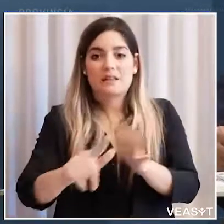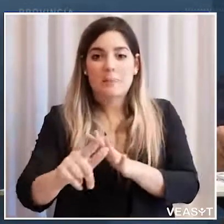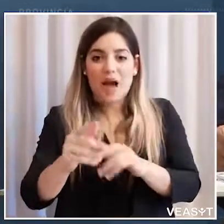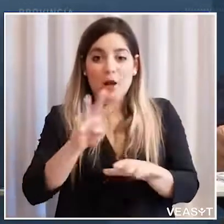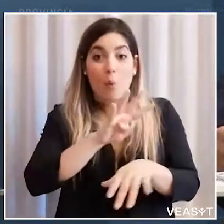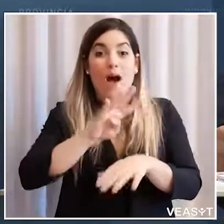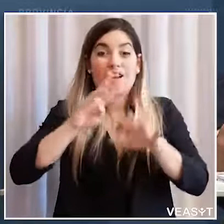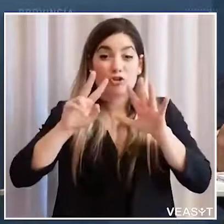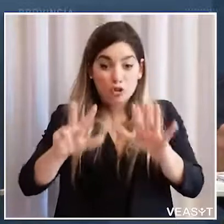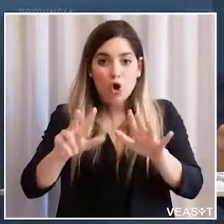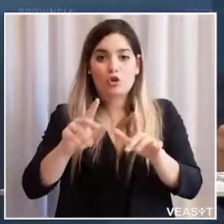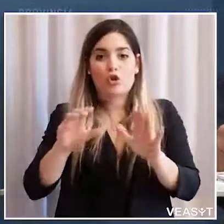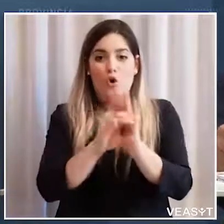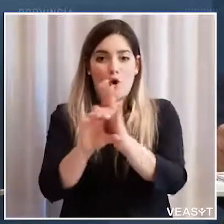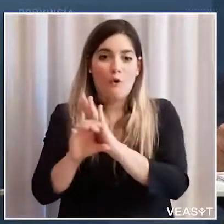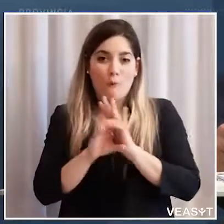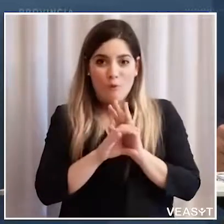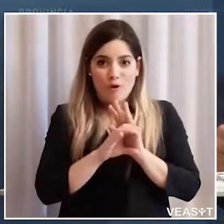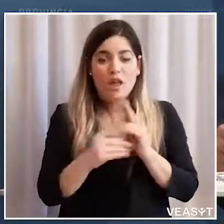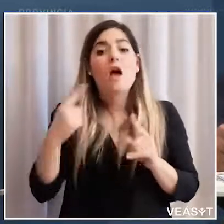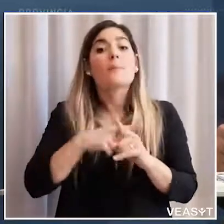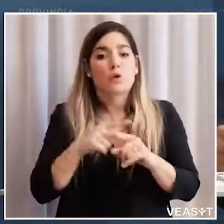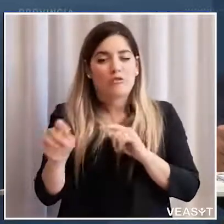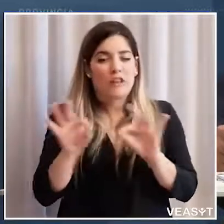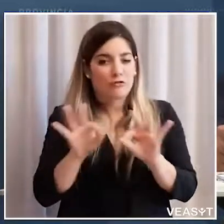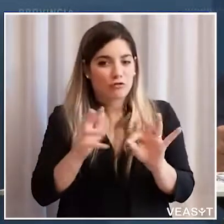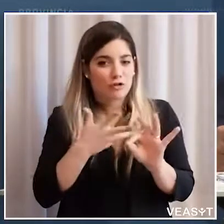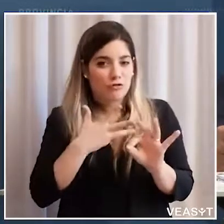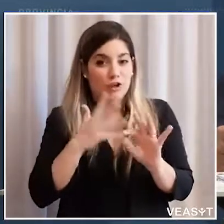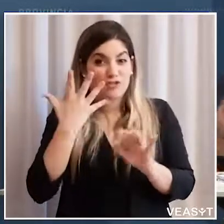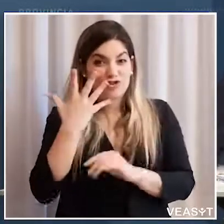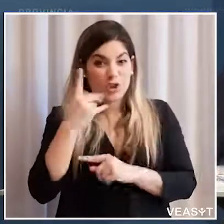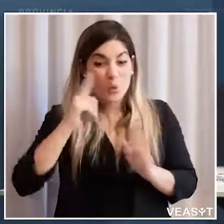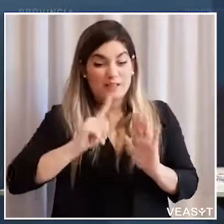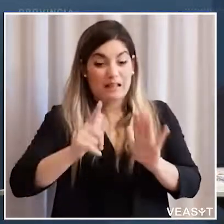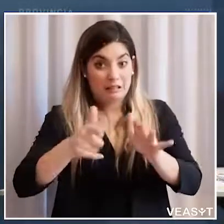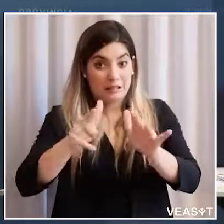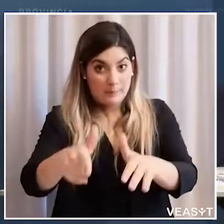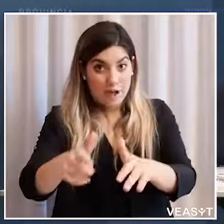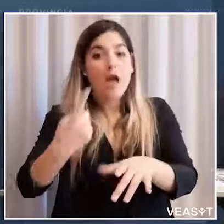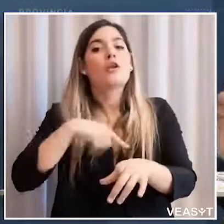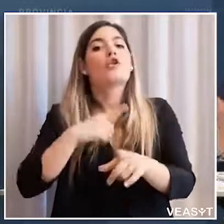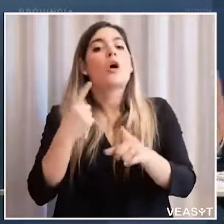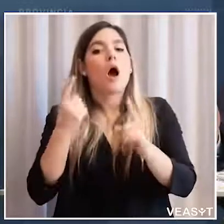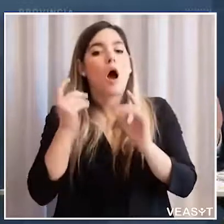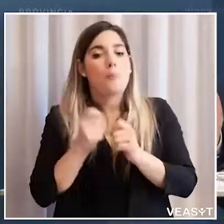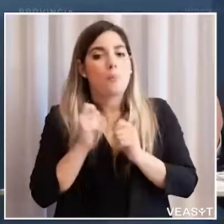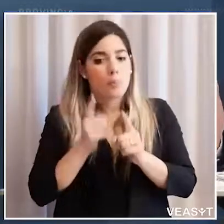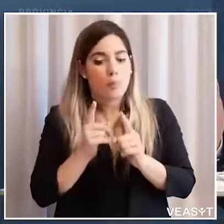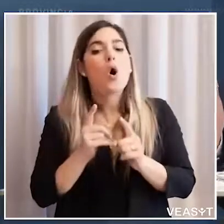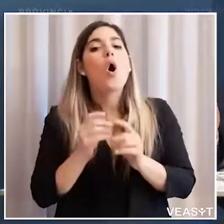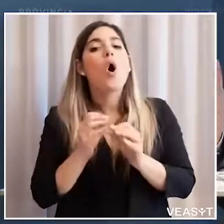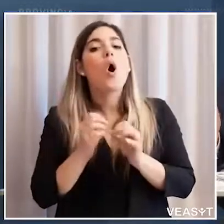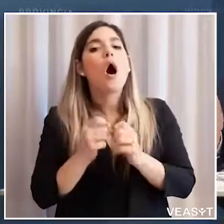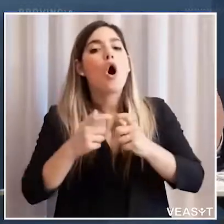settimane in 48 comuni per questo abbiamo inoltre una strategia per le prossime cinque settimane dove abbiamo aumentato